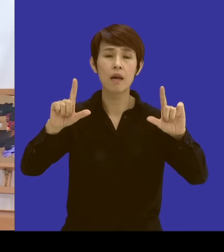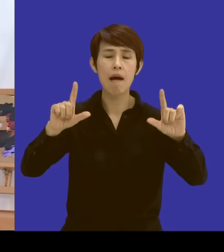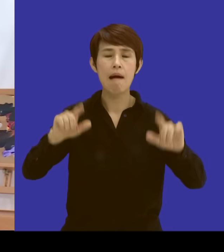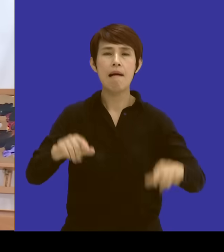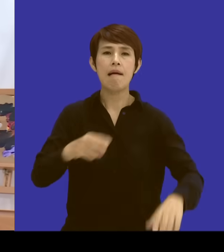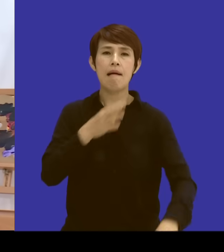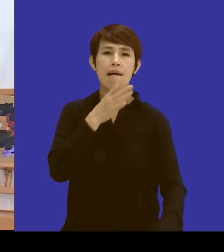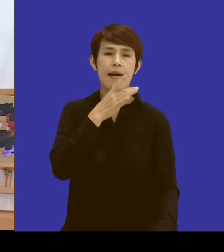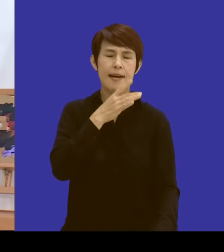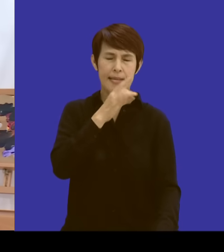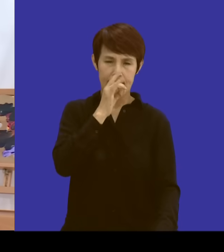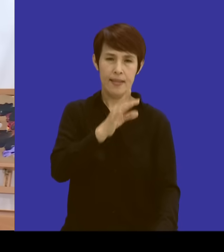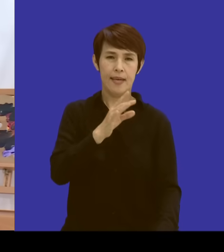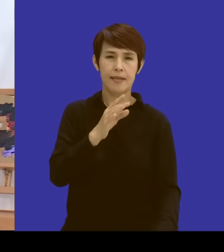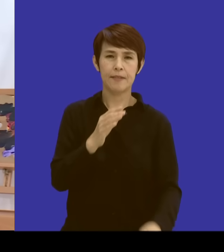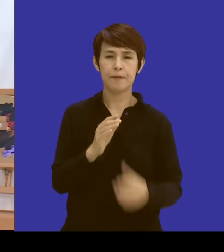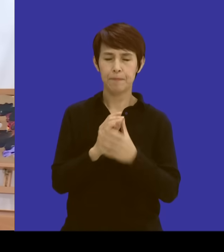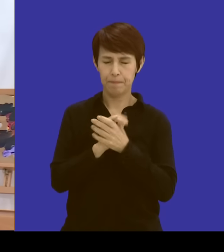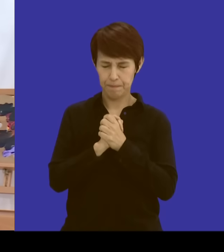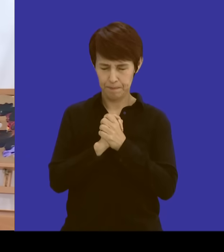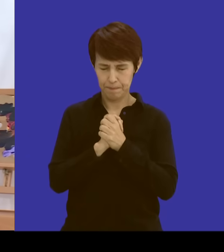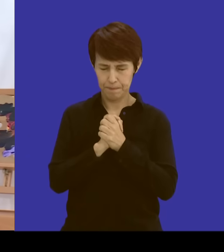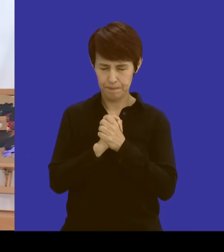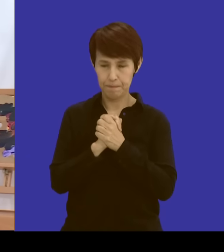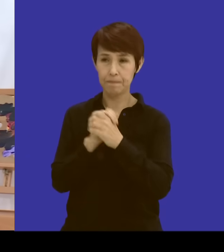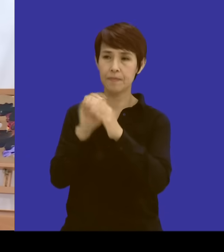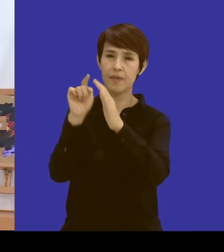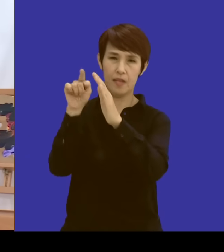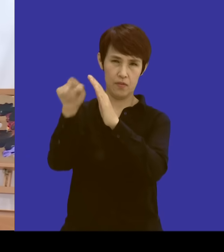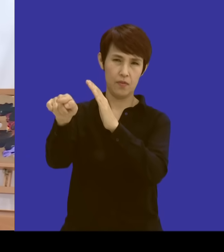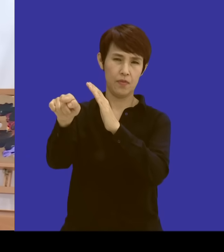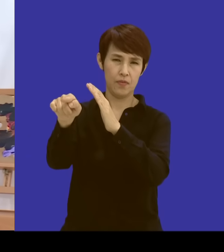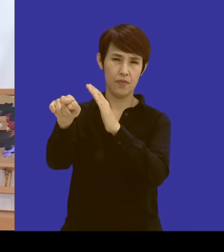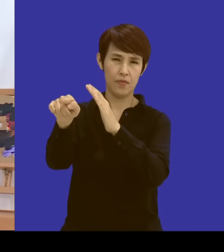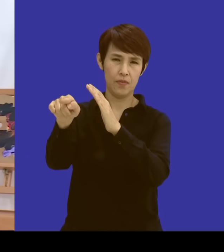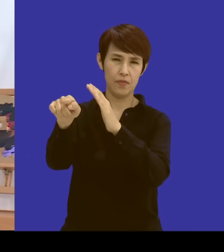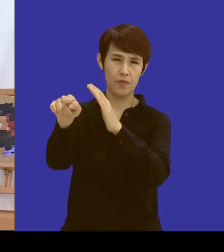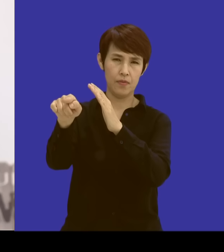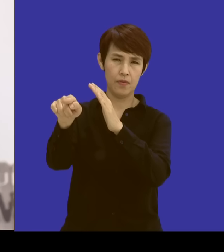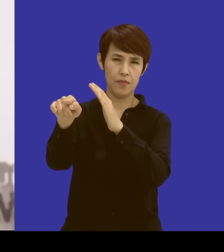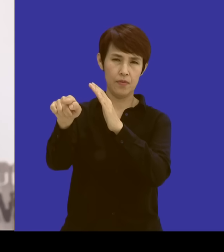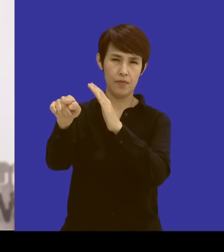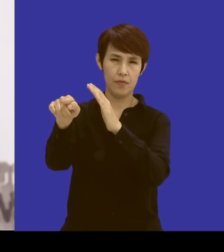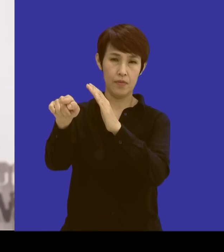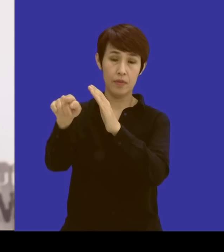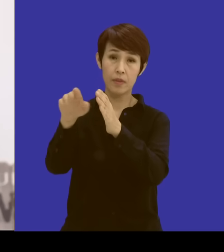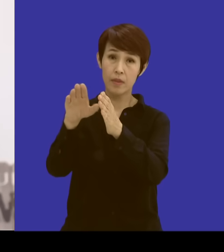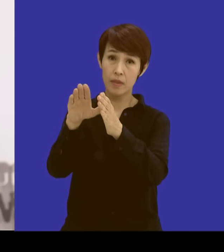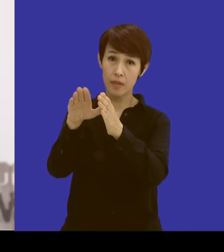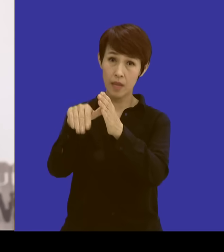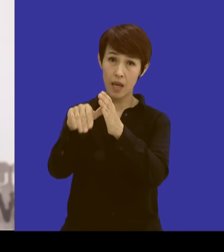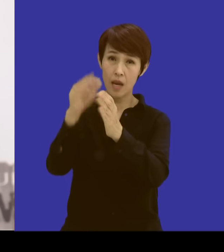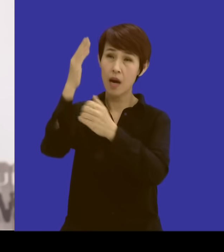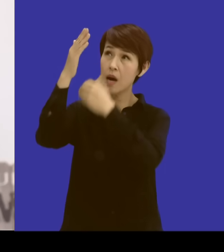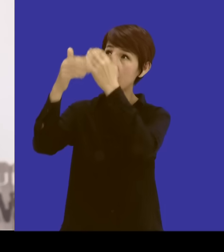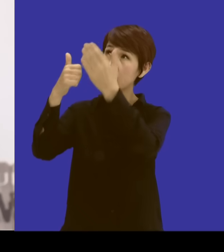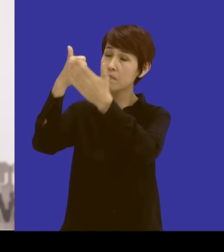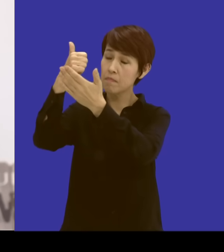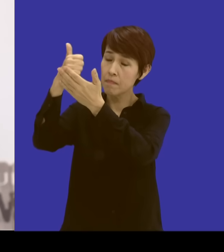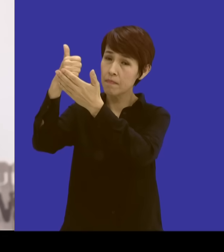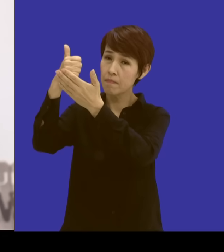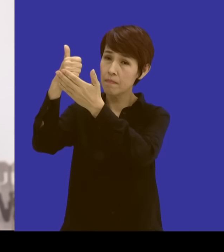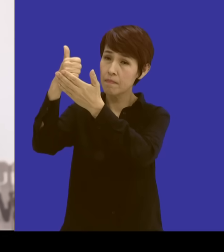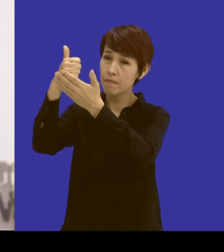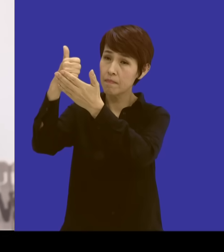이렇게는 안 되겠다 싶어서 기도하러 간 적이 있어요. 예. 좀 침묵으로 기도하는 곳에 갔는데 거기서 하나님께서